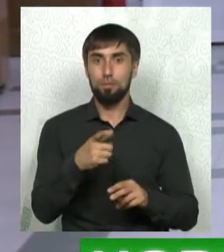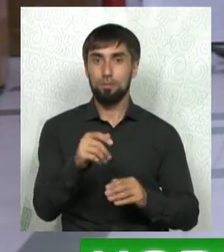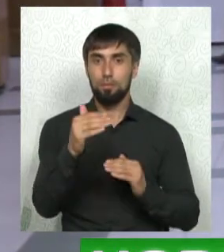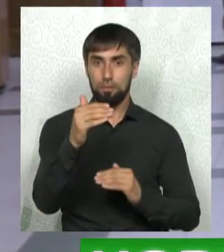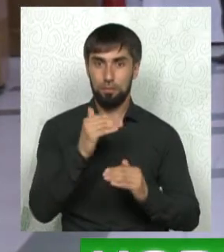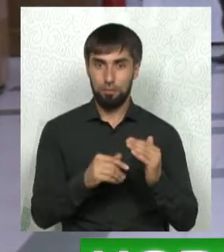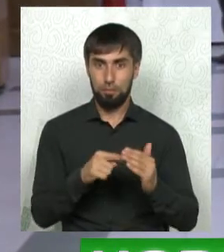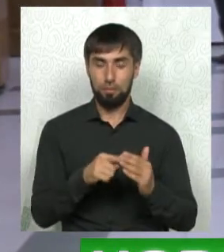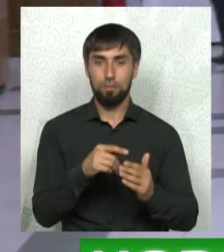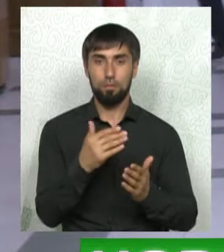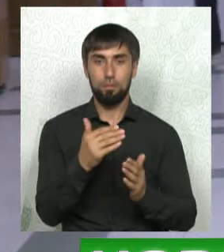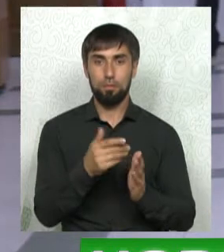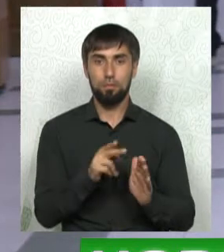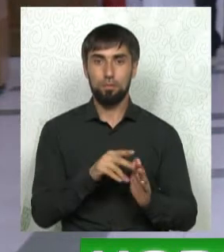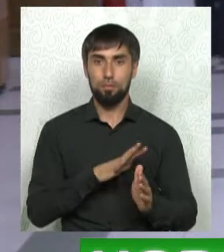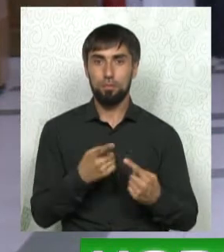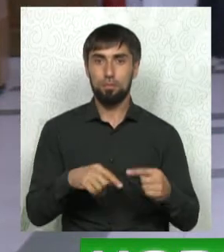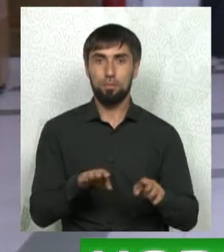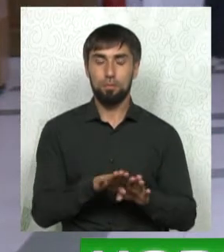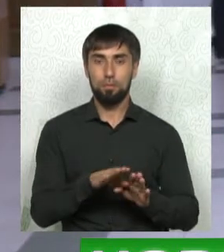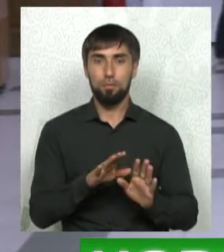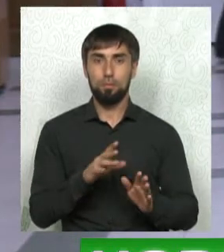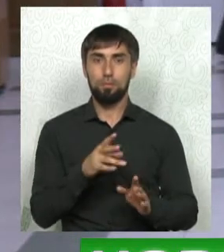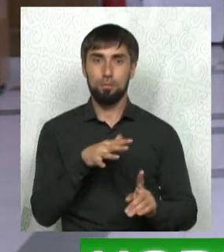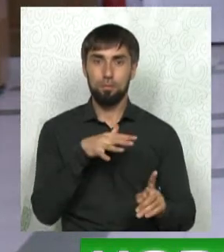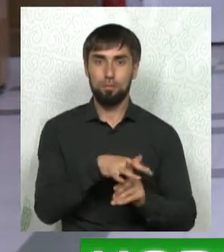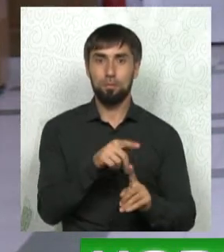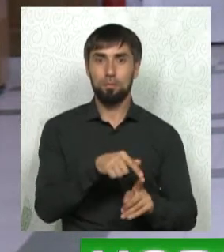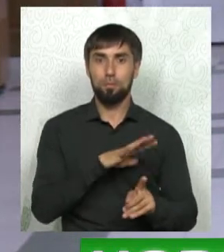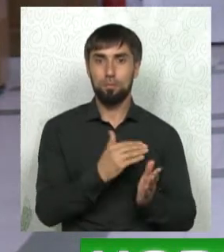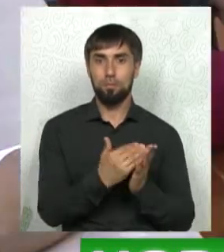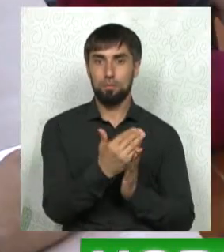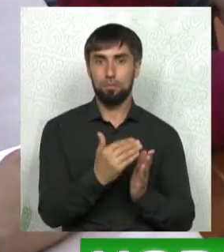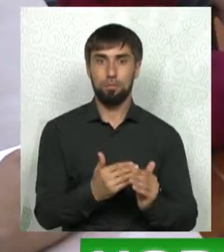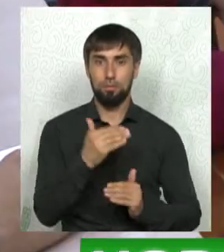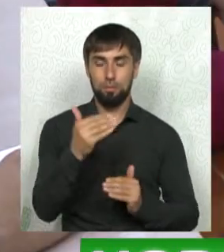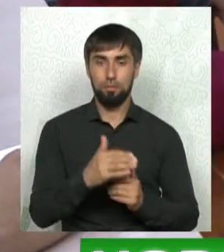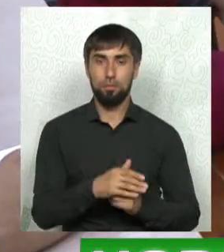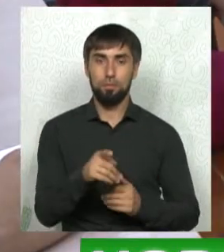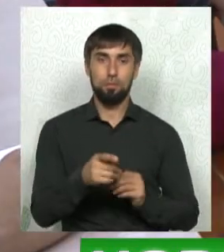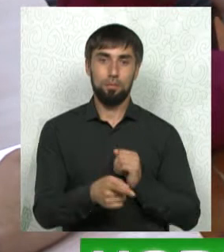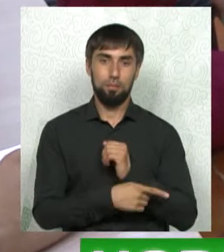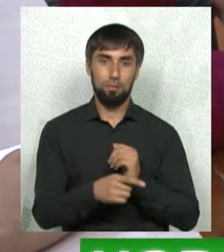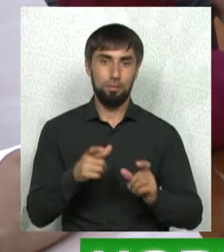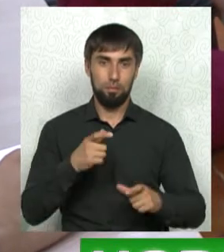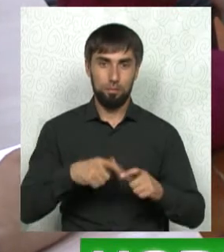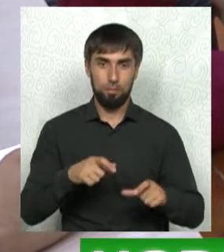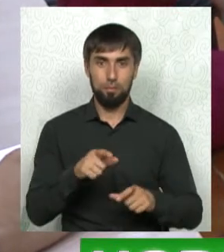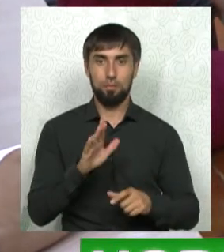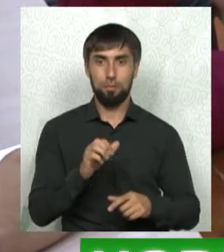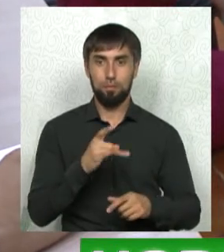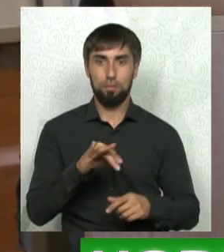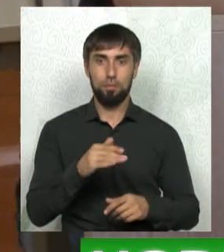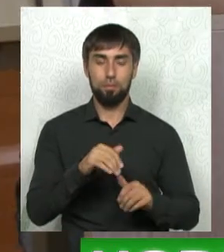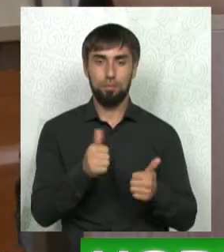по списку, организовывал даже, были такие случаи, нападения на тех, кто был по списку выше. Последний вступительный экзамен для абитуриентов очной